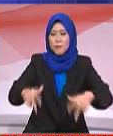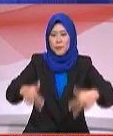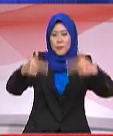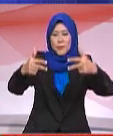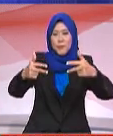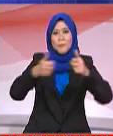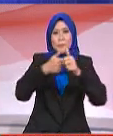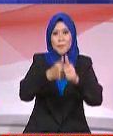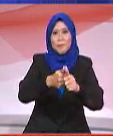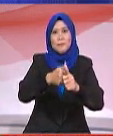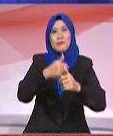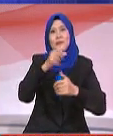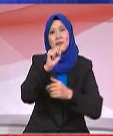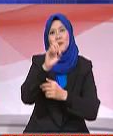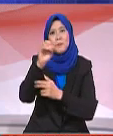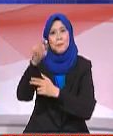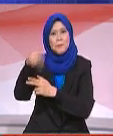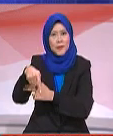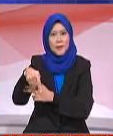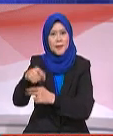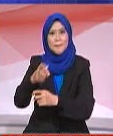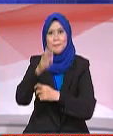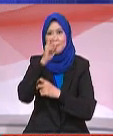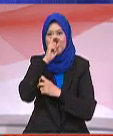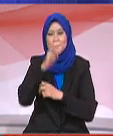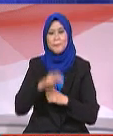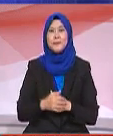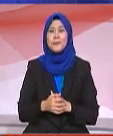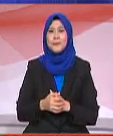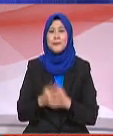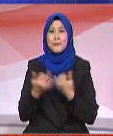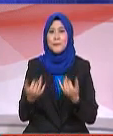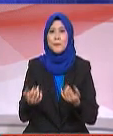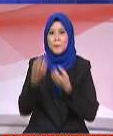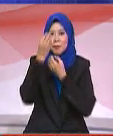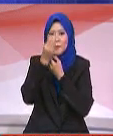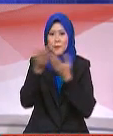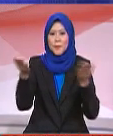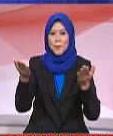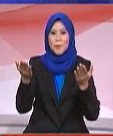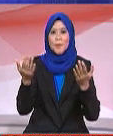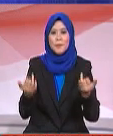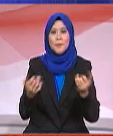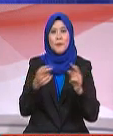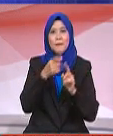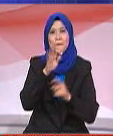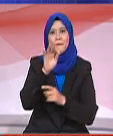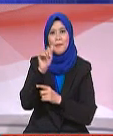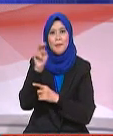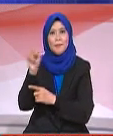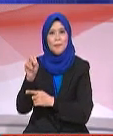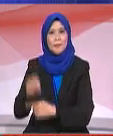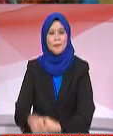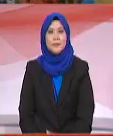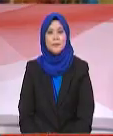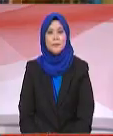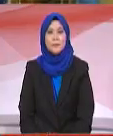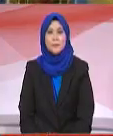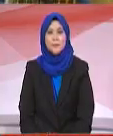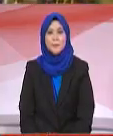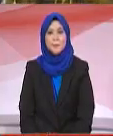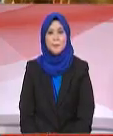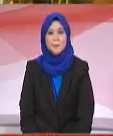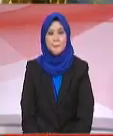dengan pematuhan prosedur operasi standard yang ketat. Laporan bersama Fatin Natasha Nari Musa.